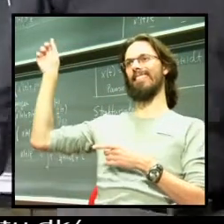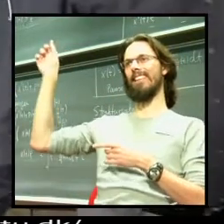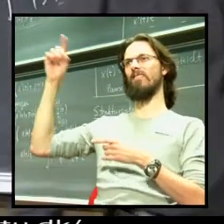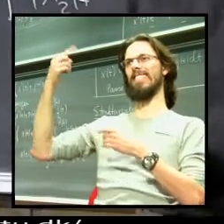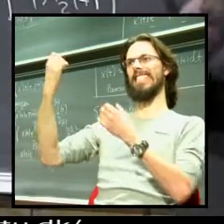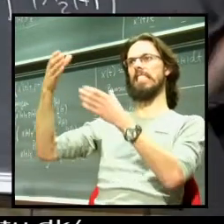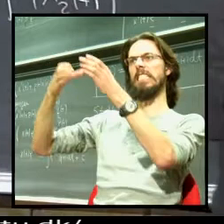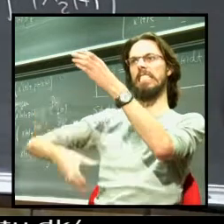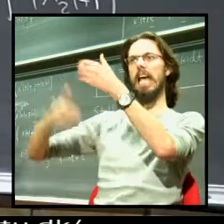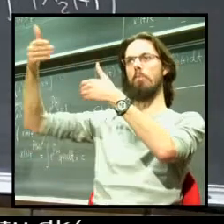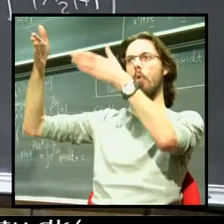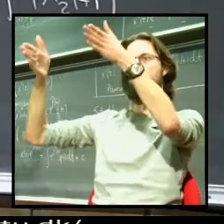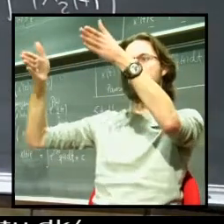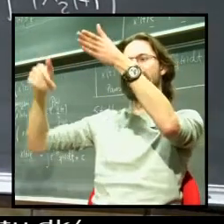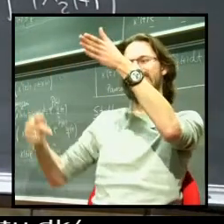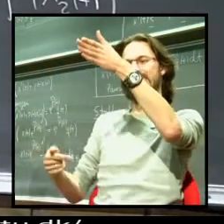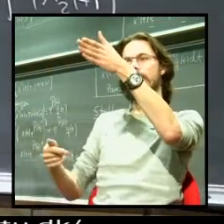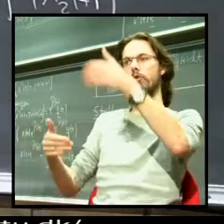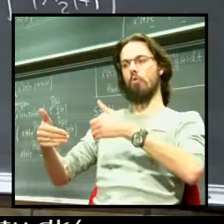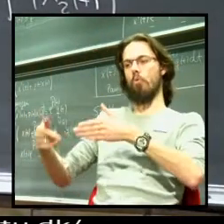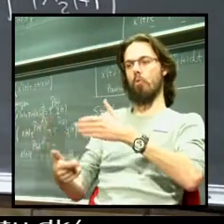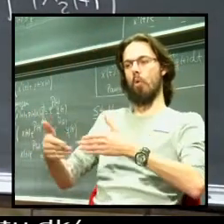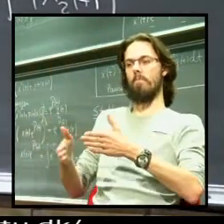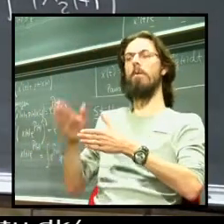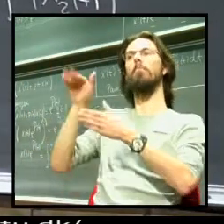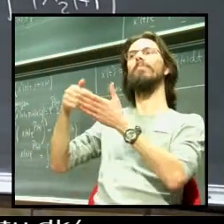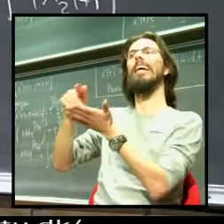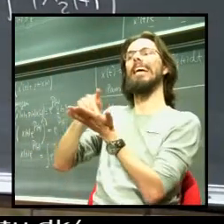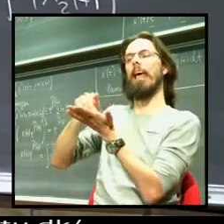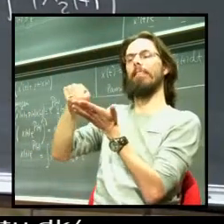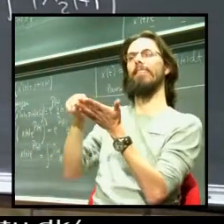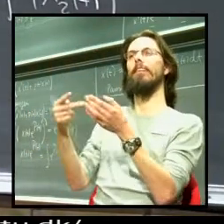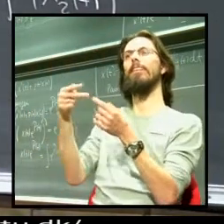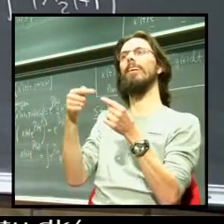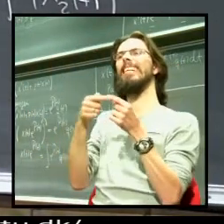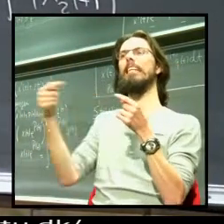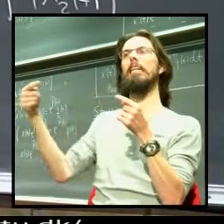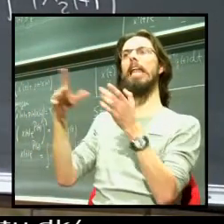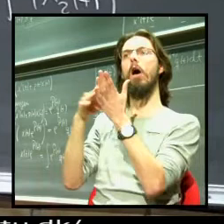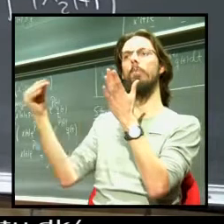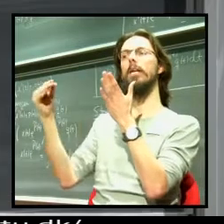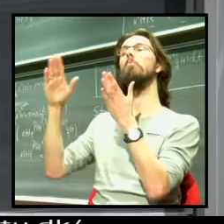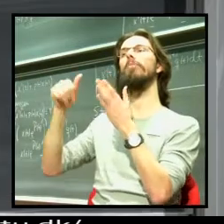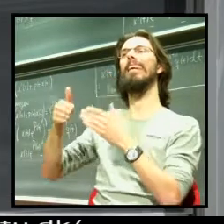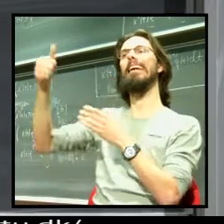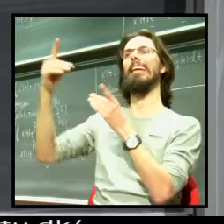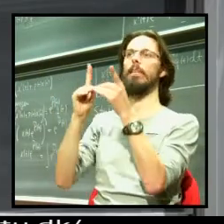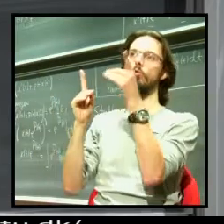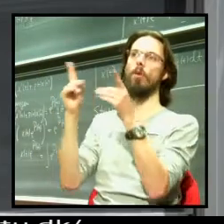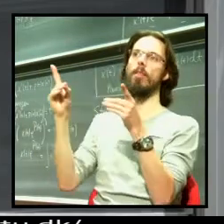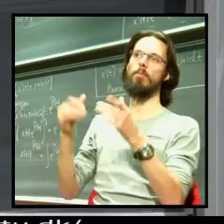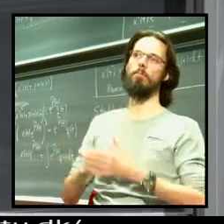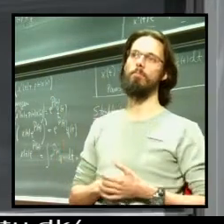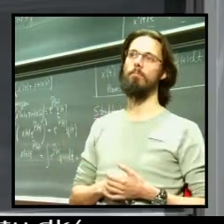startrum herovre. Det er kernen for den lineære afbildning. Og den er endimensionel. Og nu kommer det